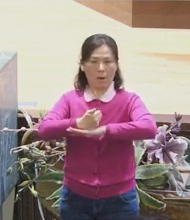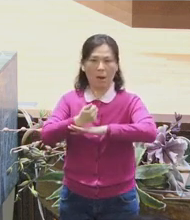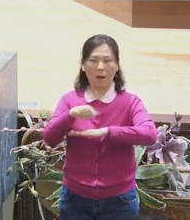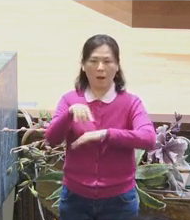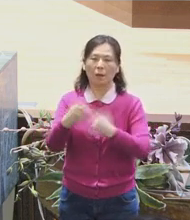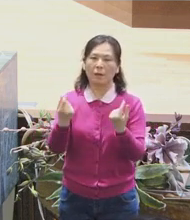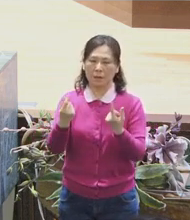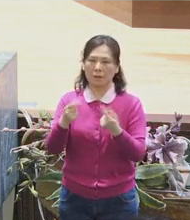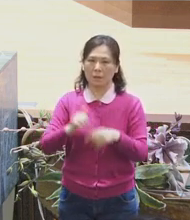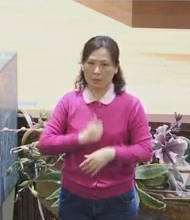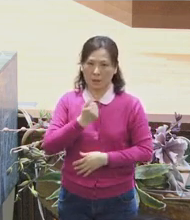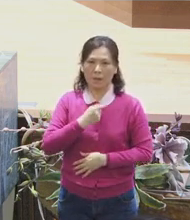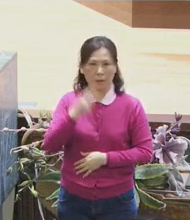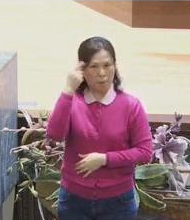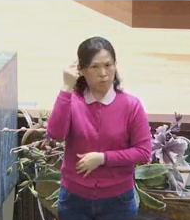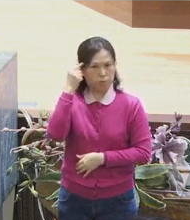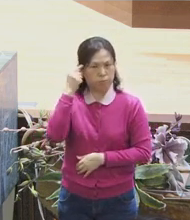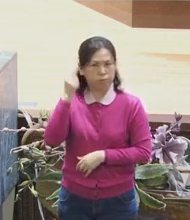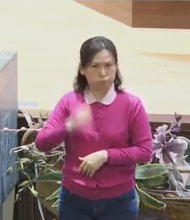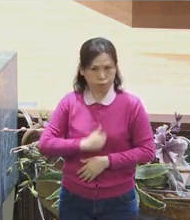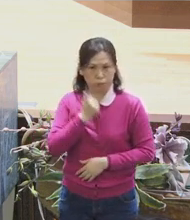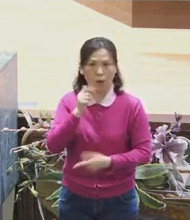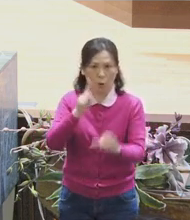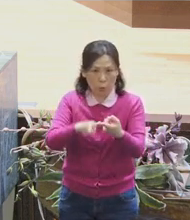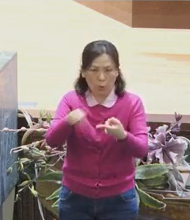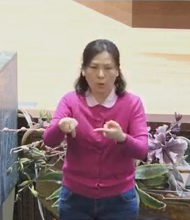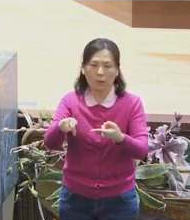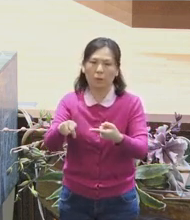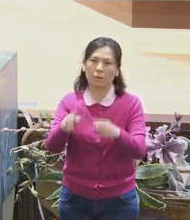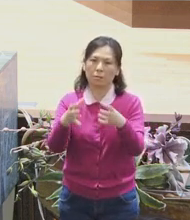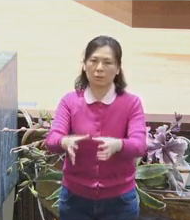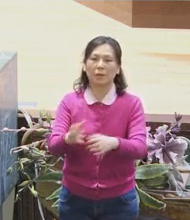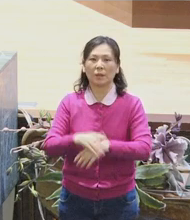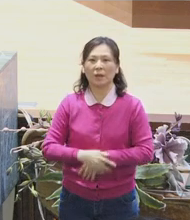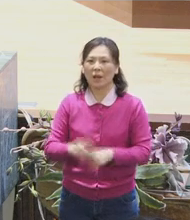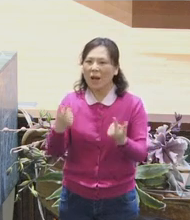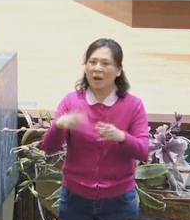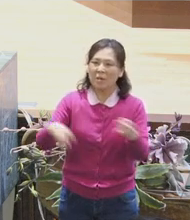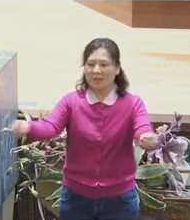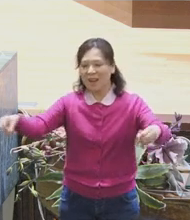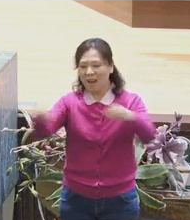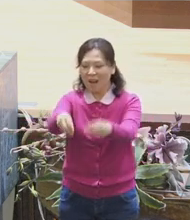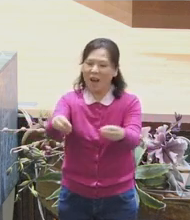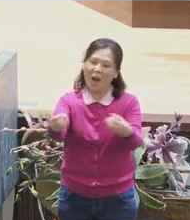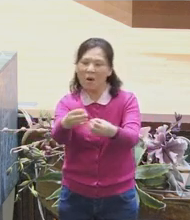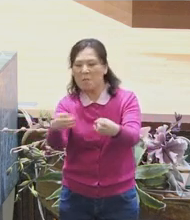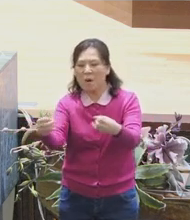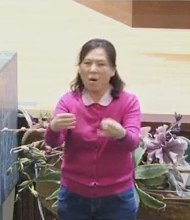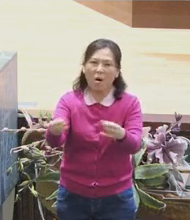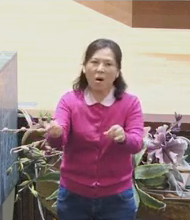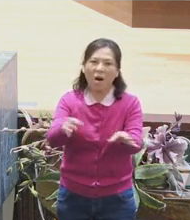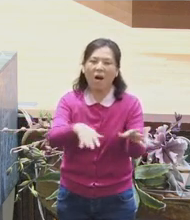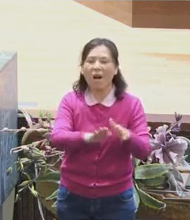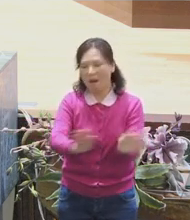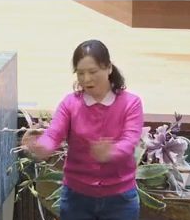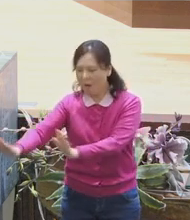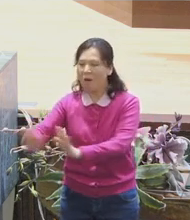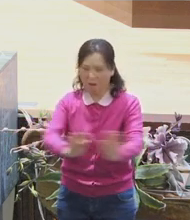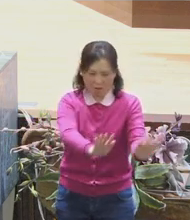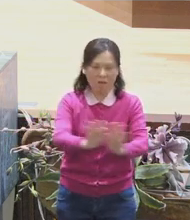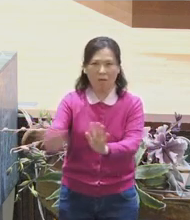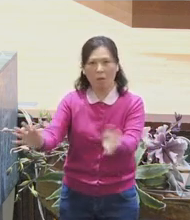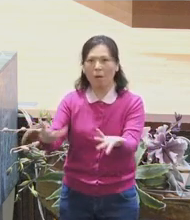正的台湾价值，不是什么事情用巧的，哦，很多人来敲巧的